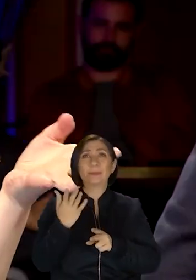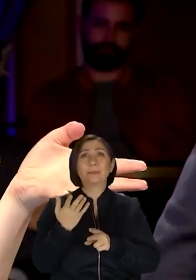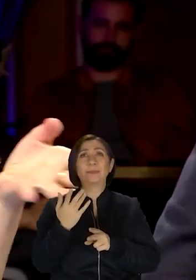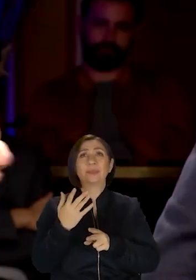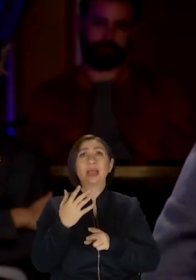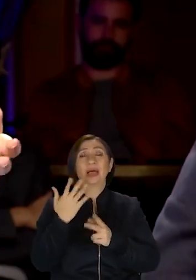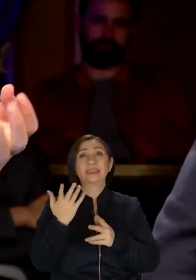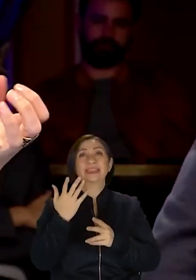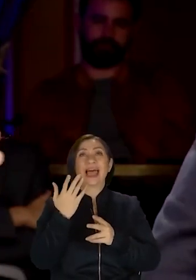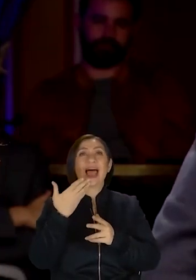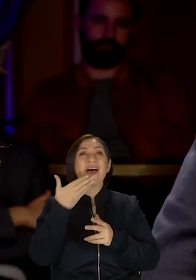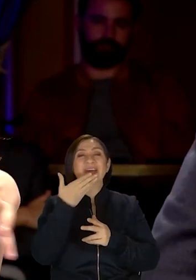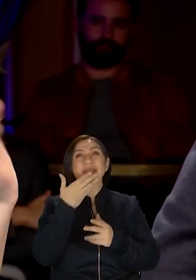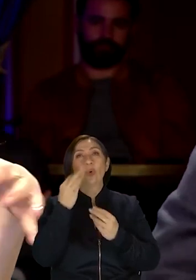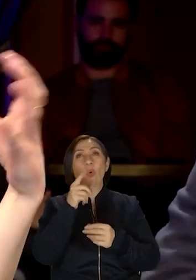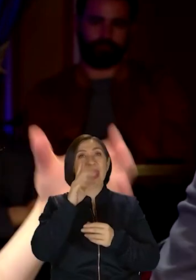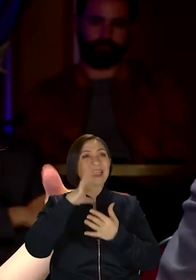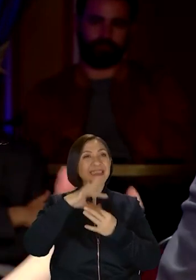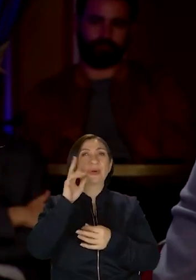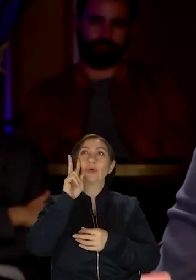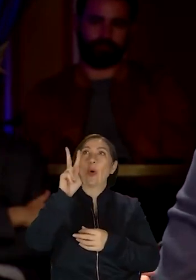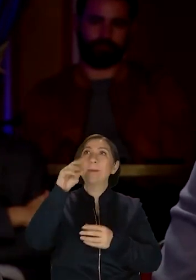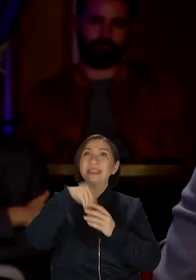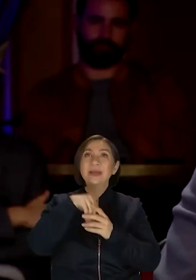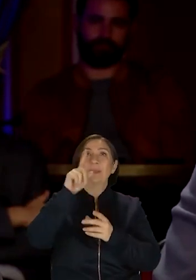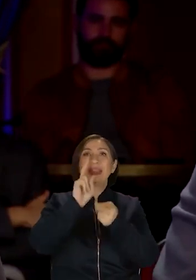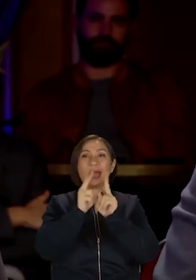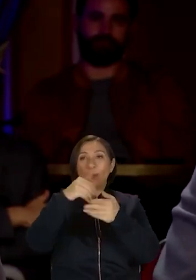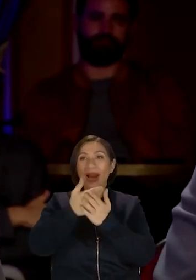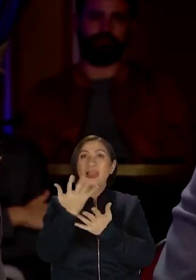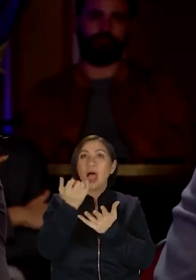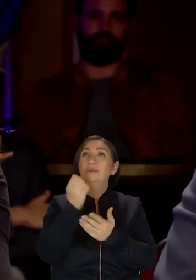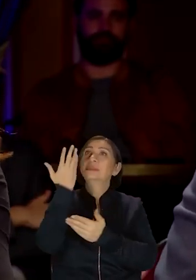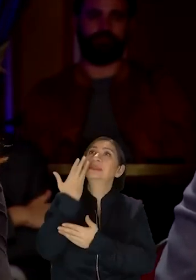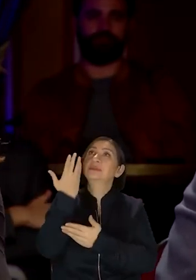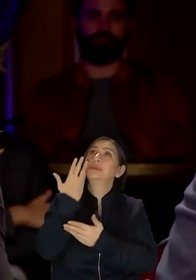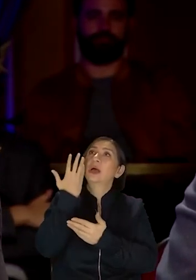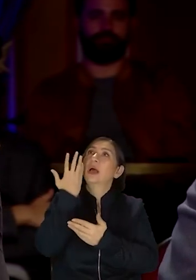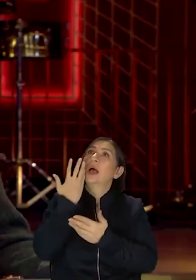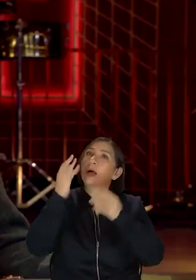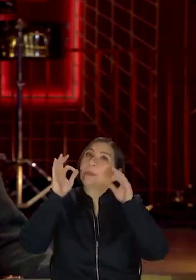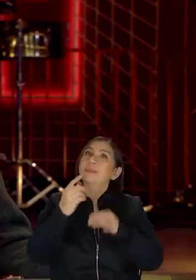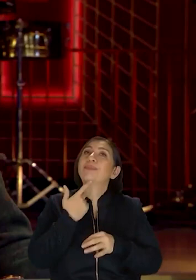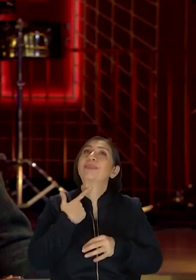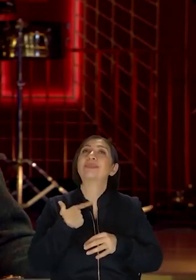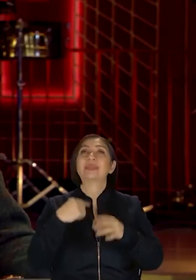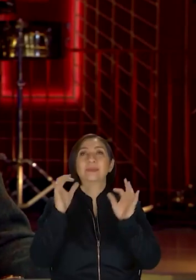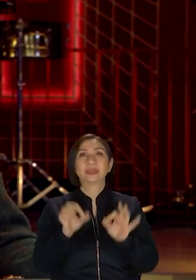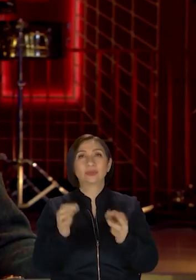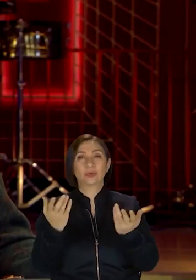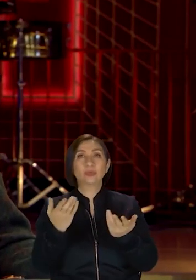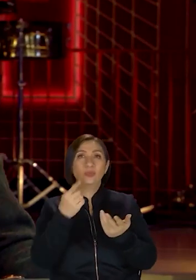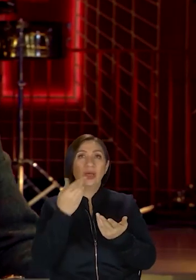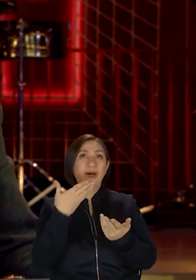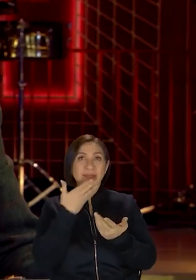miyiz? Aslında vesile de oluyor yani. O insanları görmek uğruna gidip bir tiyatro oyunu izlemeye başladığı evet. Hiç alakası olmayan kitlede. Galiba